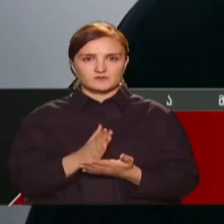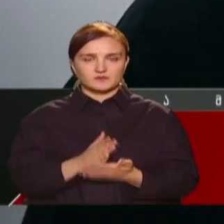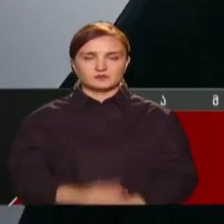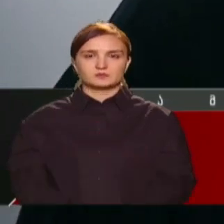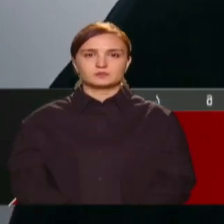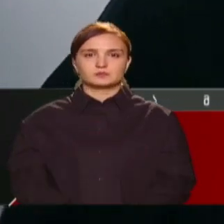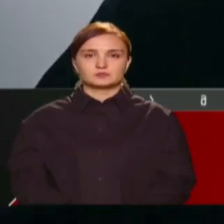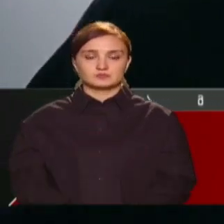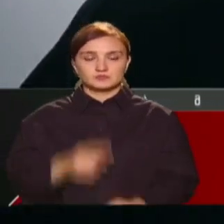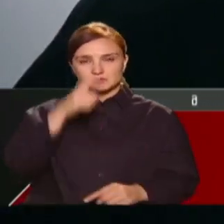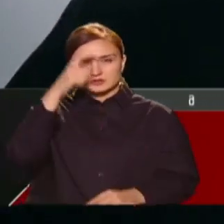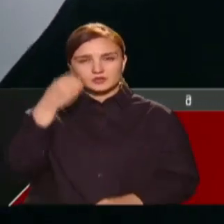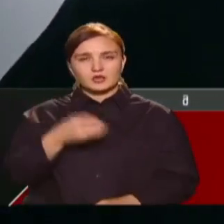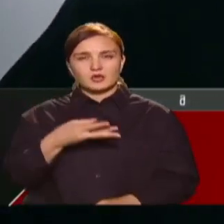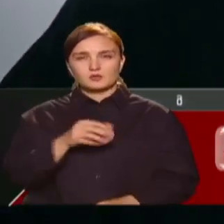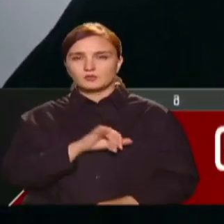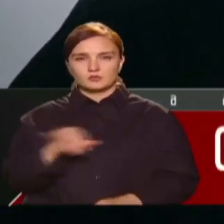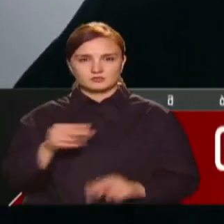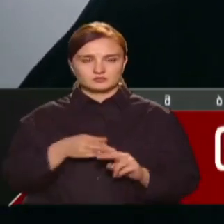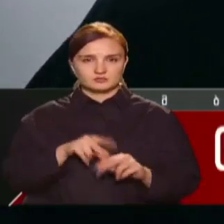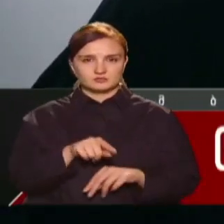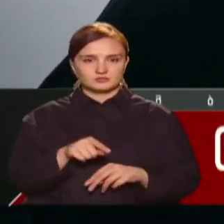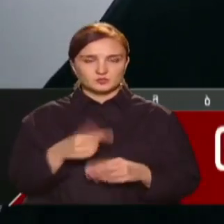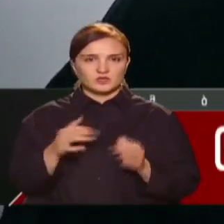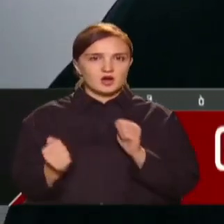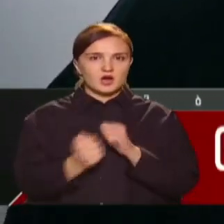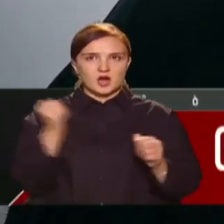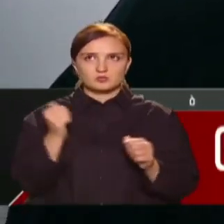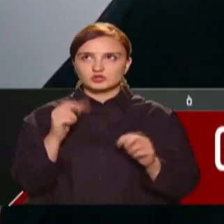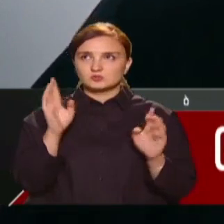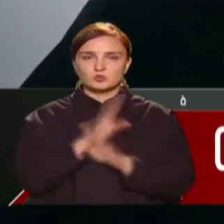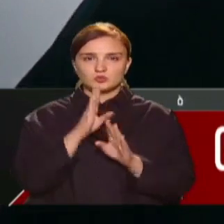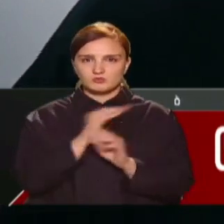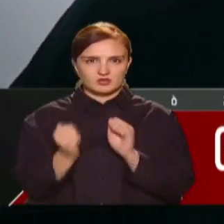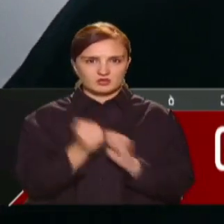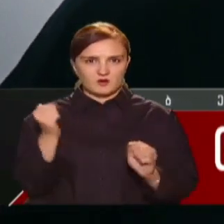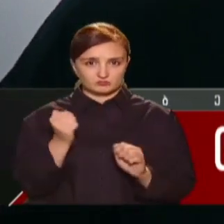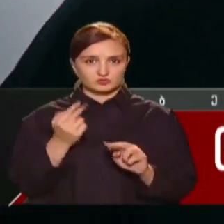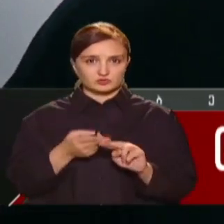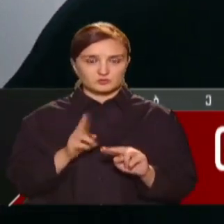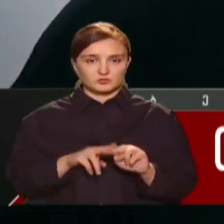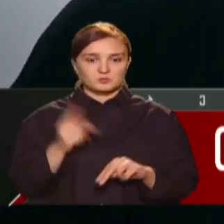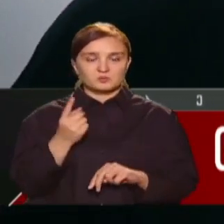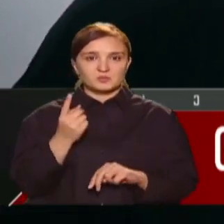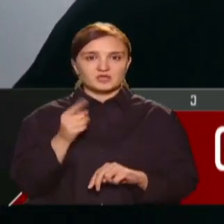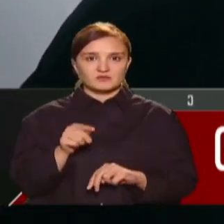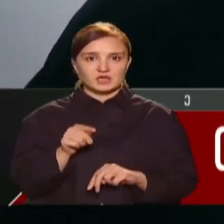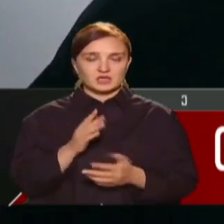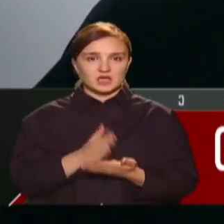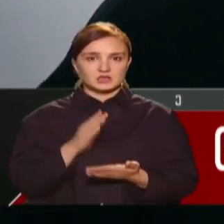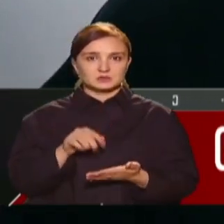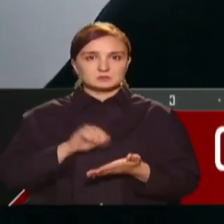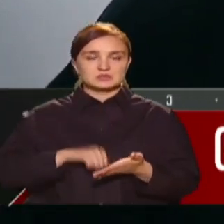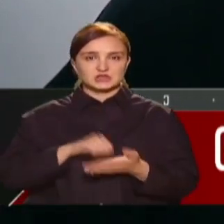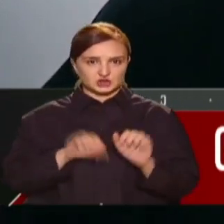periodshi, itsqvebs absolut turgamopitvas da gamoshras ekosistemebis, rats pirveli pirobaa imisa,